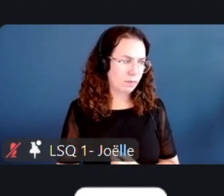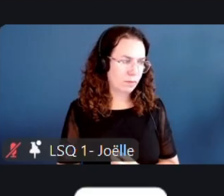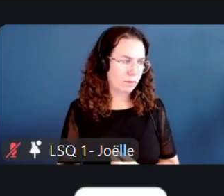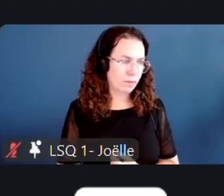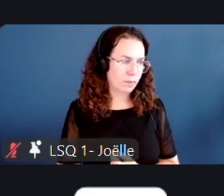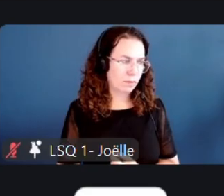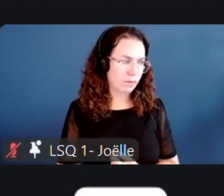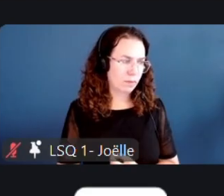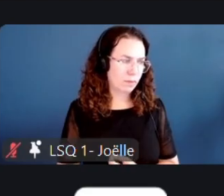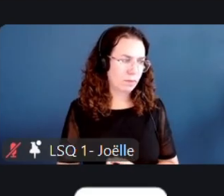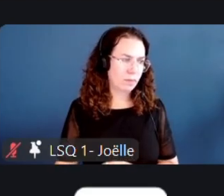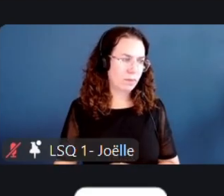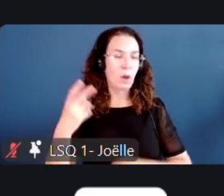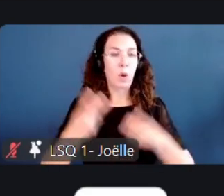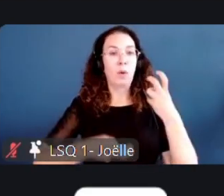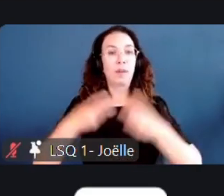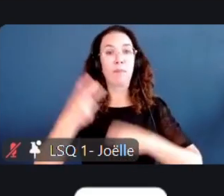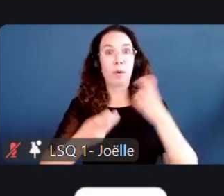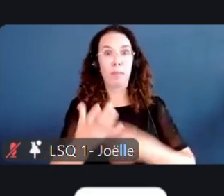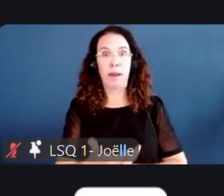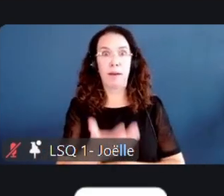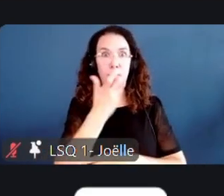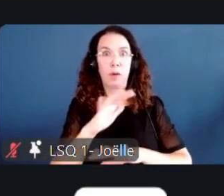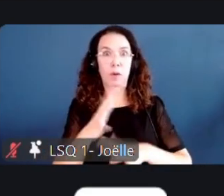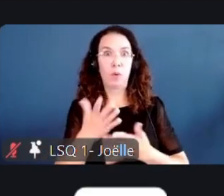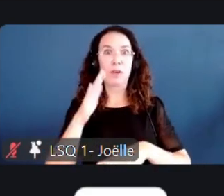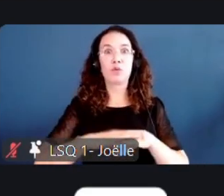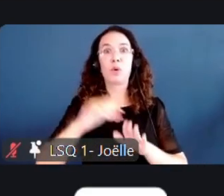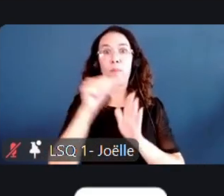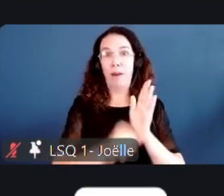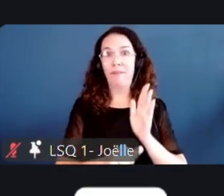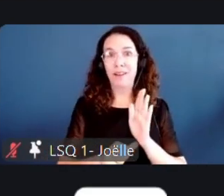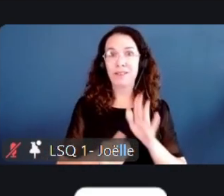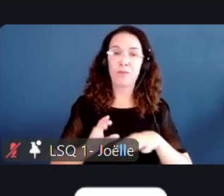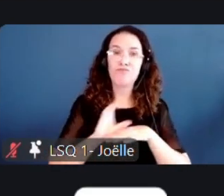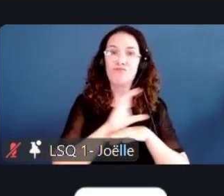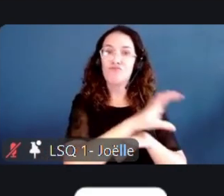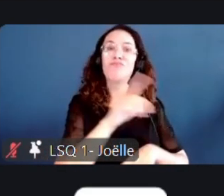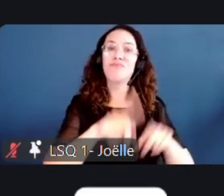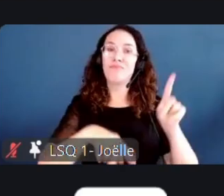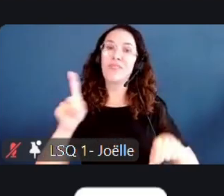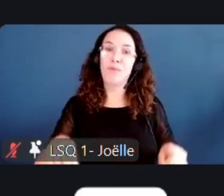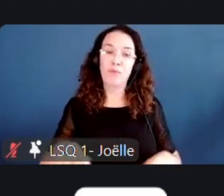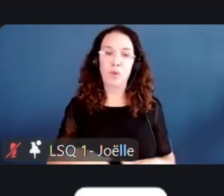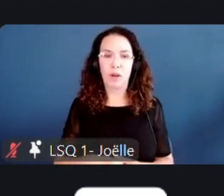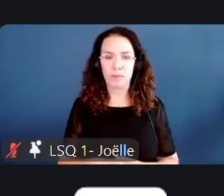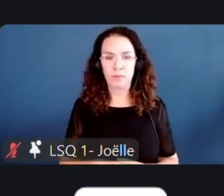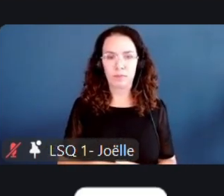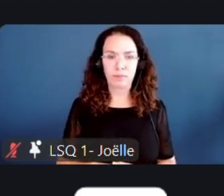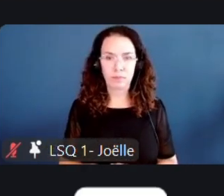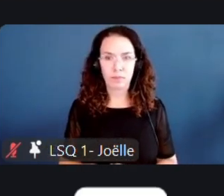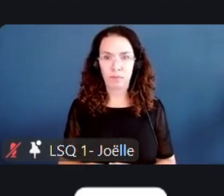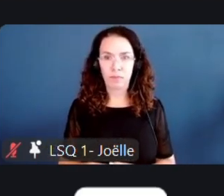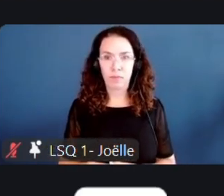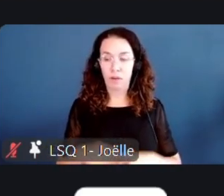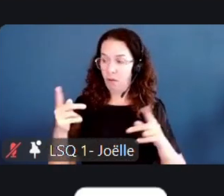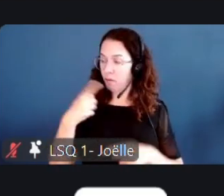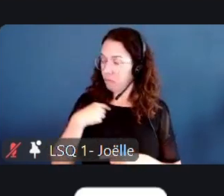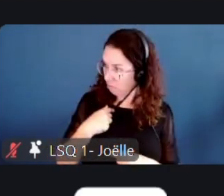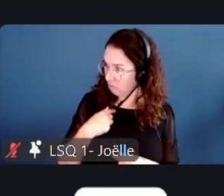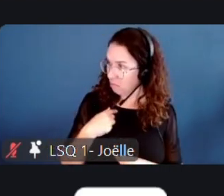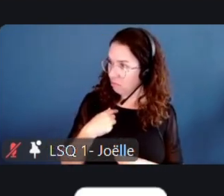flagrants qui a été nommé est l'approche aux interventions chirurgicales auprès de personnes intersexes. Certaines personnes rapportent que